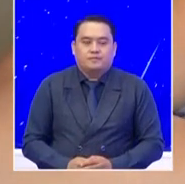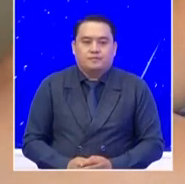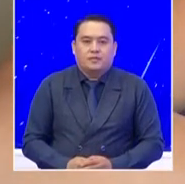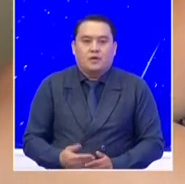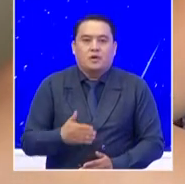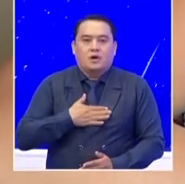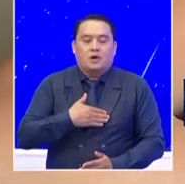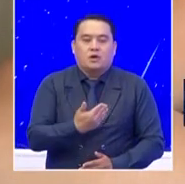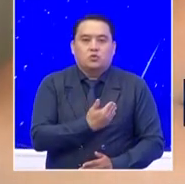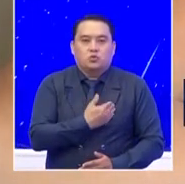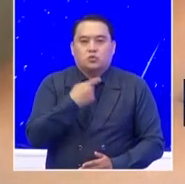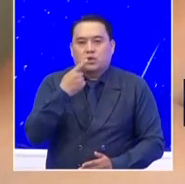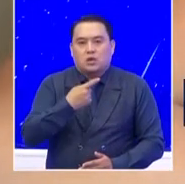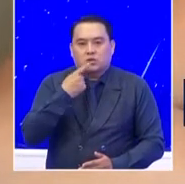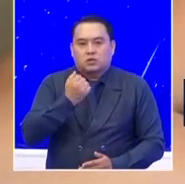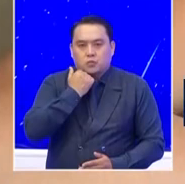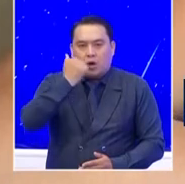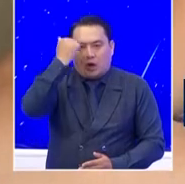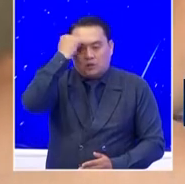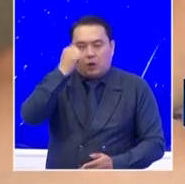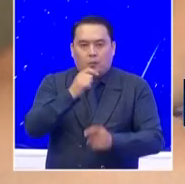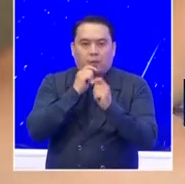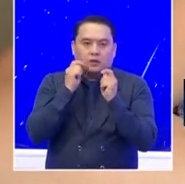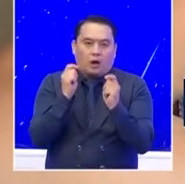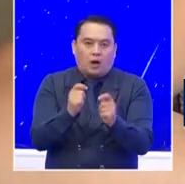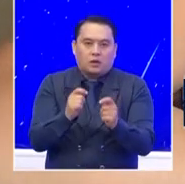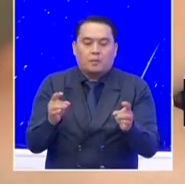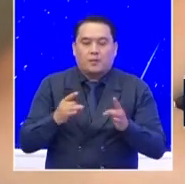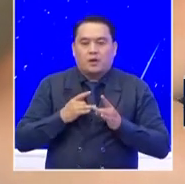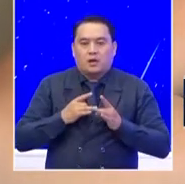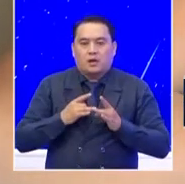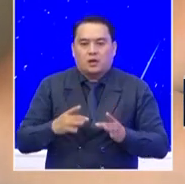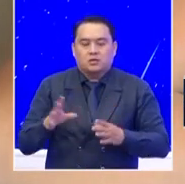Спасибо вам. Очень спасибо за эти подарки.